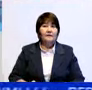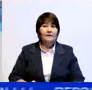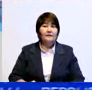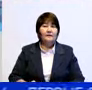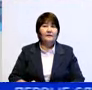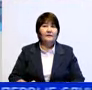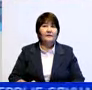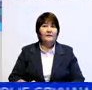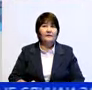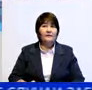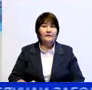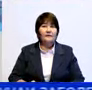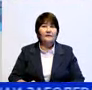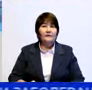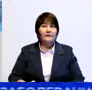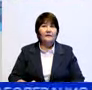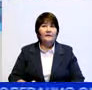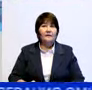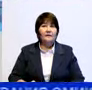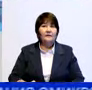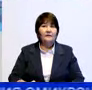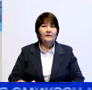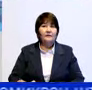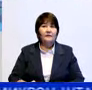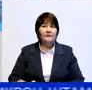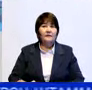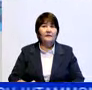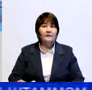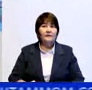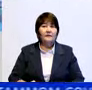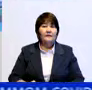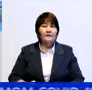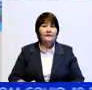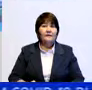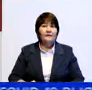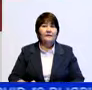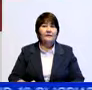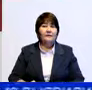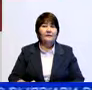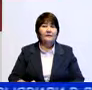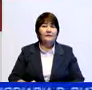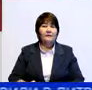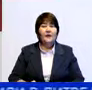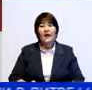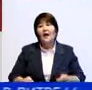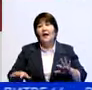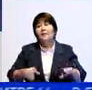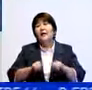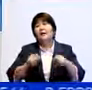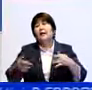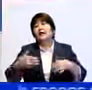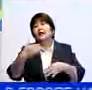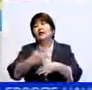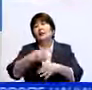Айтпесе, сені де баймен қосы айдауға кетем. Мероприятие открылось